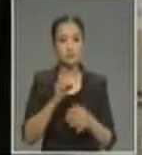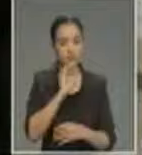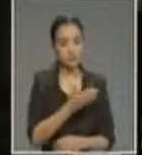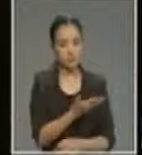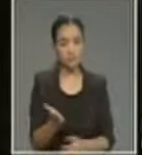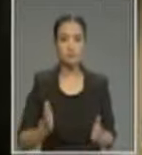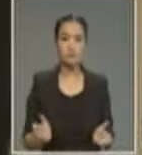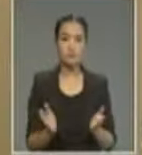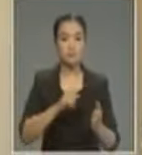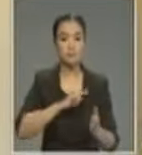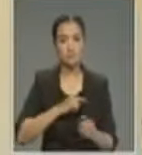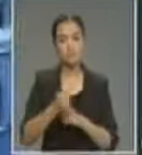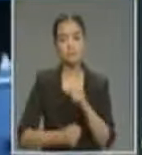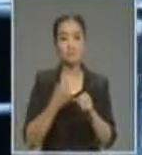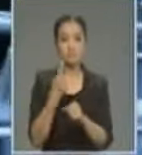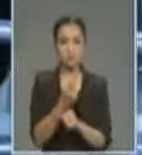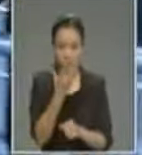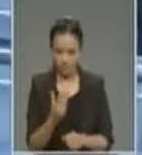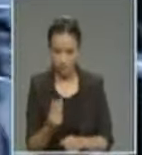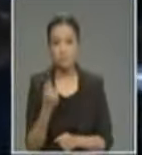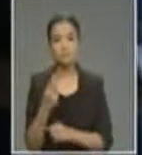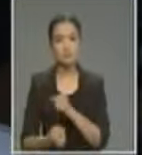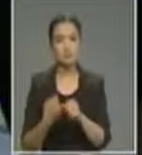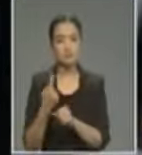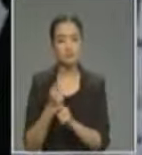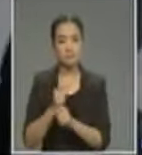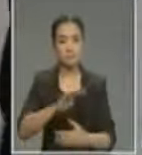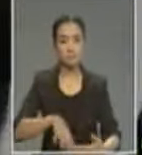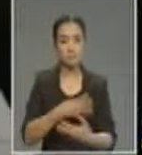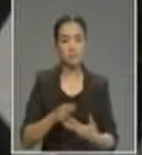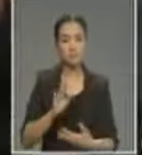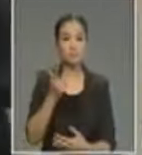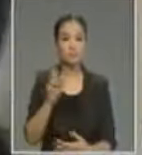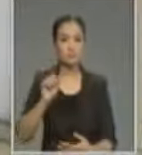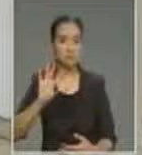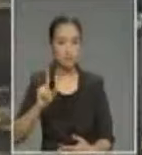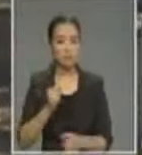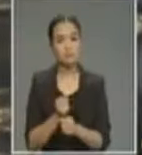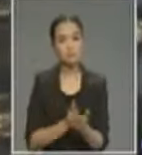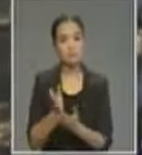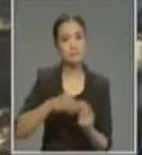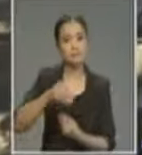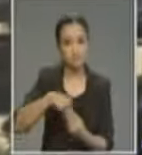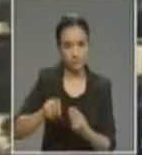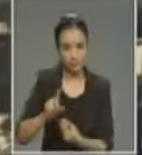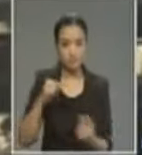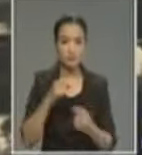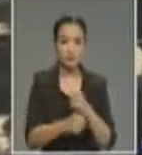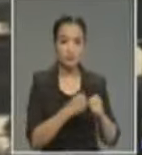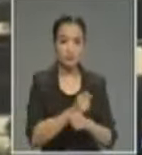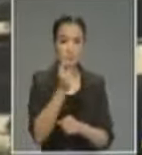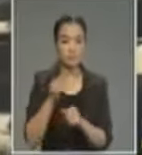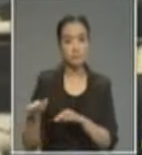ขับเคลื่อนภารกิจในอีกช่วง1ปีที่เหลืออยู่ตามรถแมปคสช.โดยเฉพาะงานด้านเศรษฐกิจค่ะมาดูมาตรการรับมือช่วงปีใหม่กันบ้างนะ